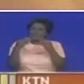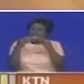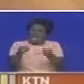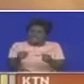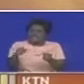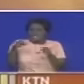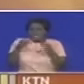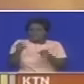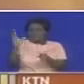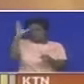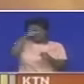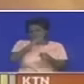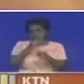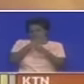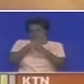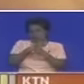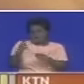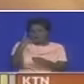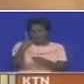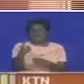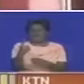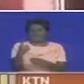watakaokosa nafasi katika shule za upili.